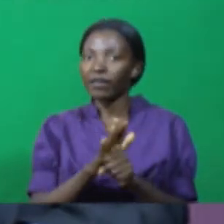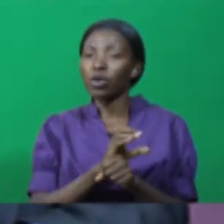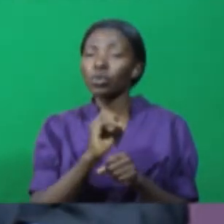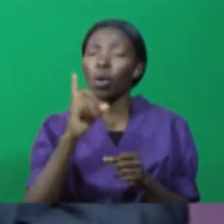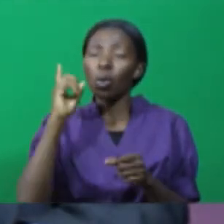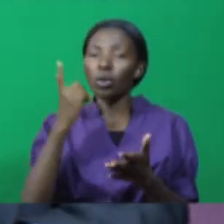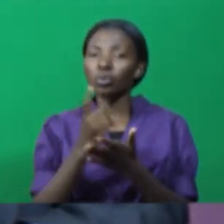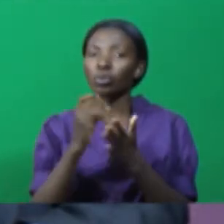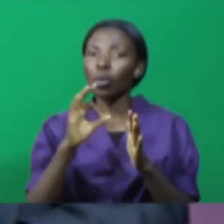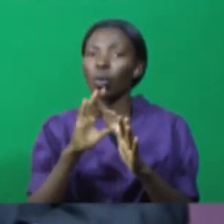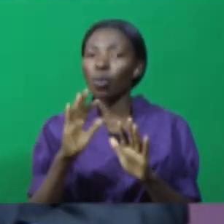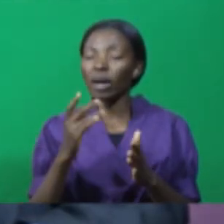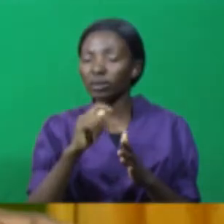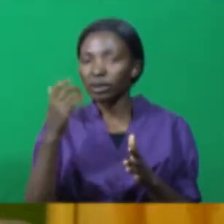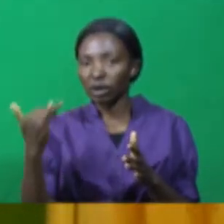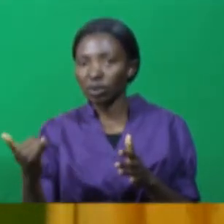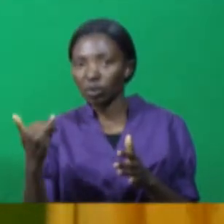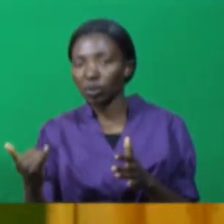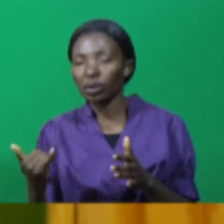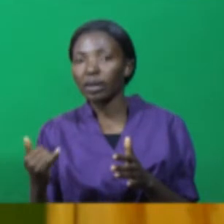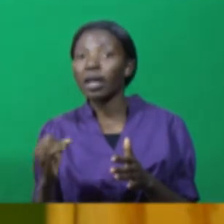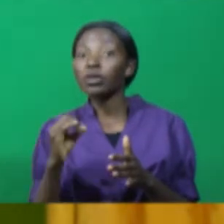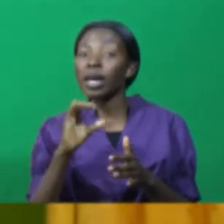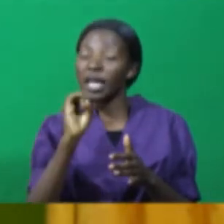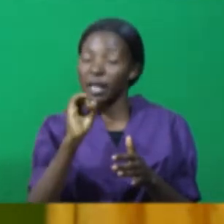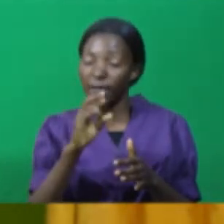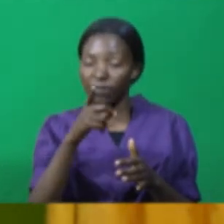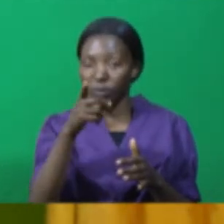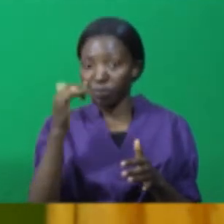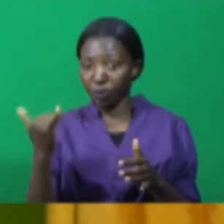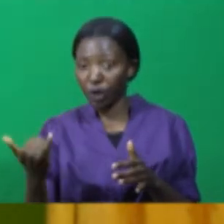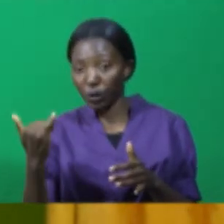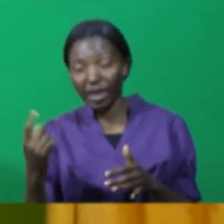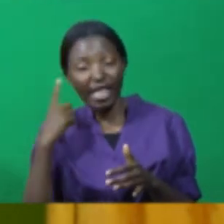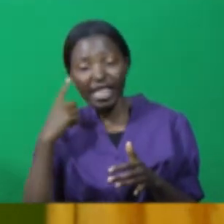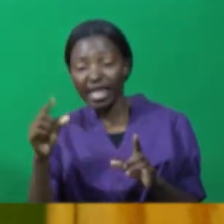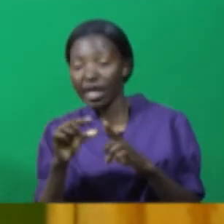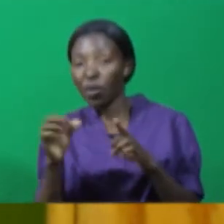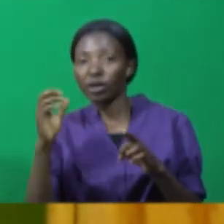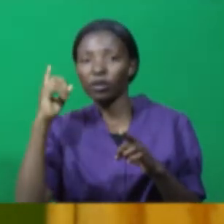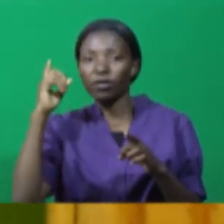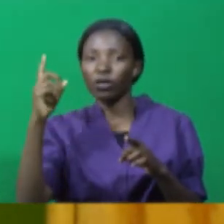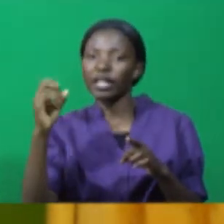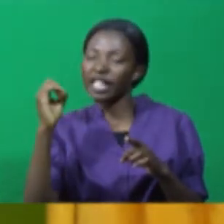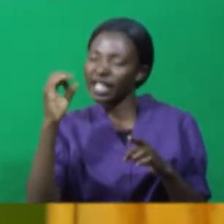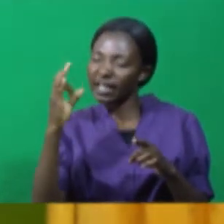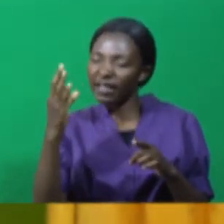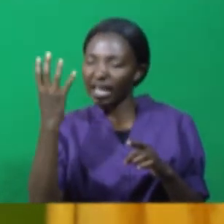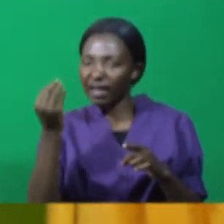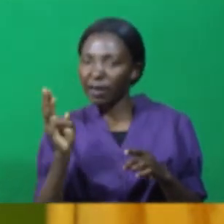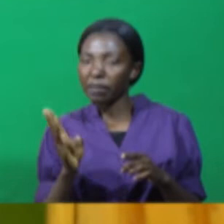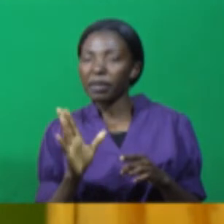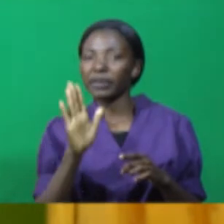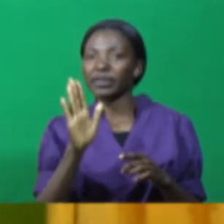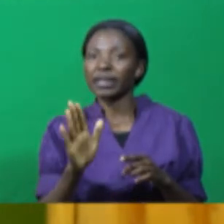kuma youth? Unoziva kuti vanhu vafana vakatongonzwa shokosera tiri kutaura iyi. Kuti kana ndazopinda